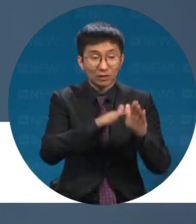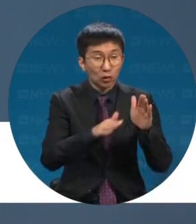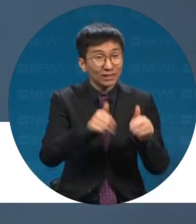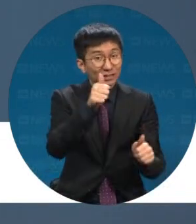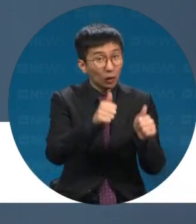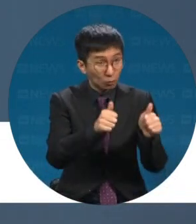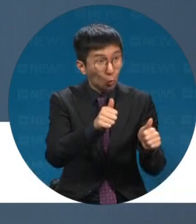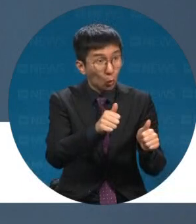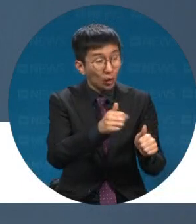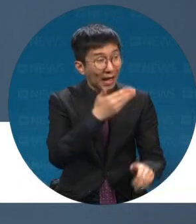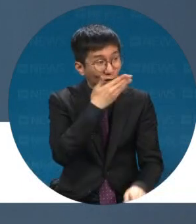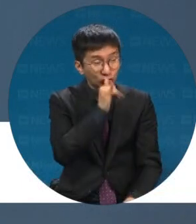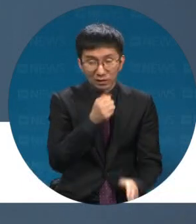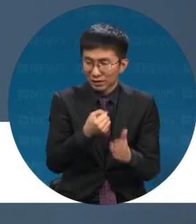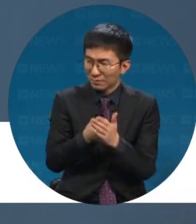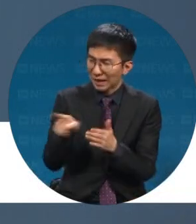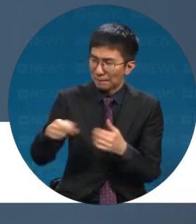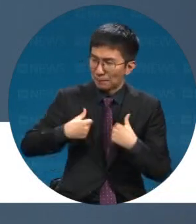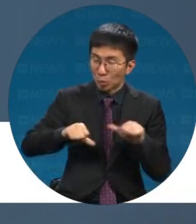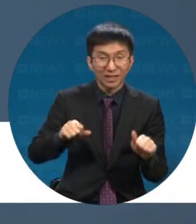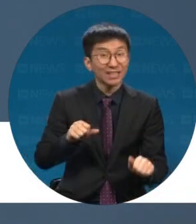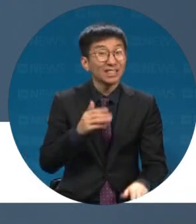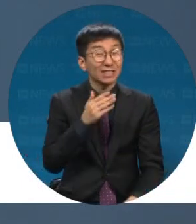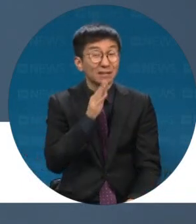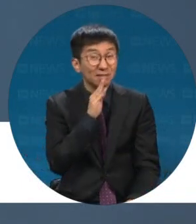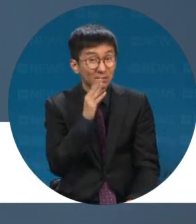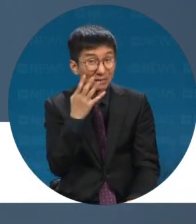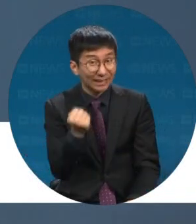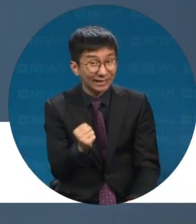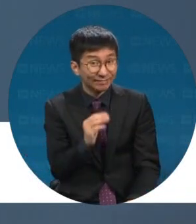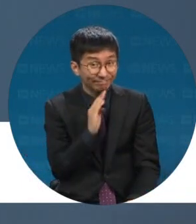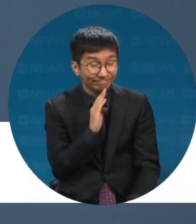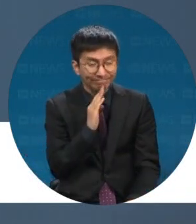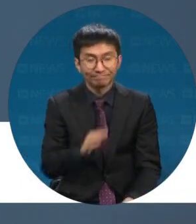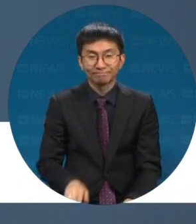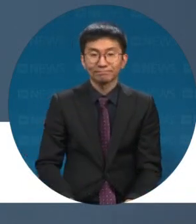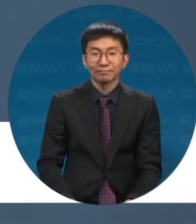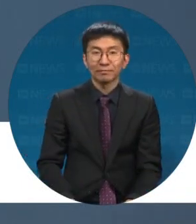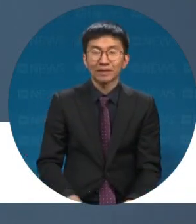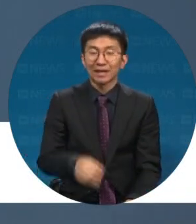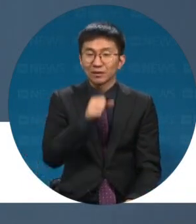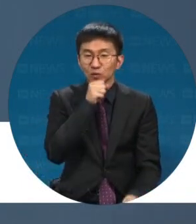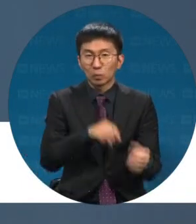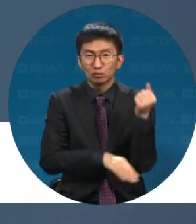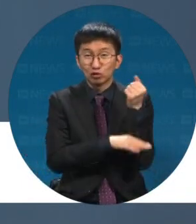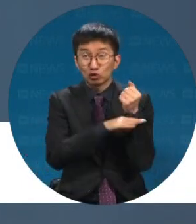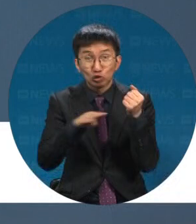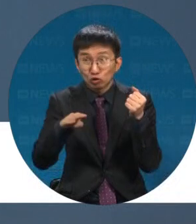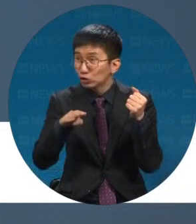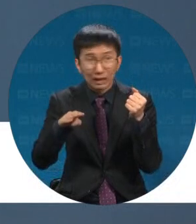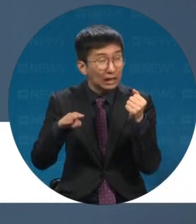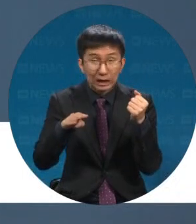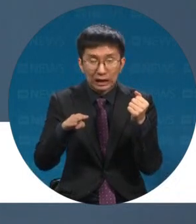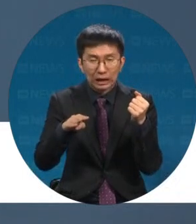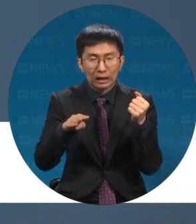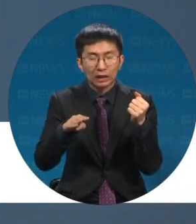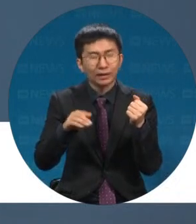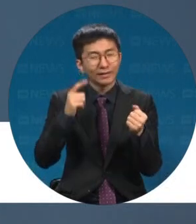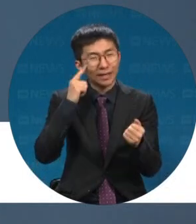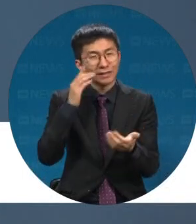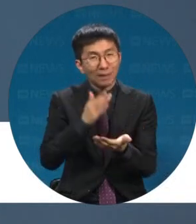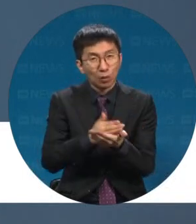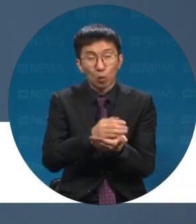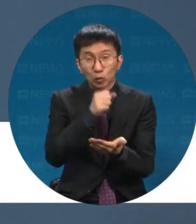것 같아서 포기하는 학생들도 있거든요. 이 친구들 같은 경우에는 전반적인 등급컷에 일희일비하지 말고 전체적인 성적표가